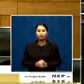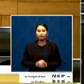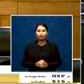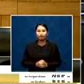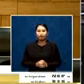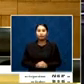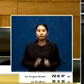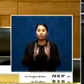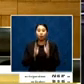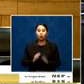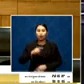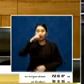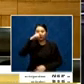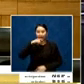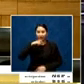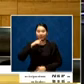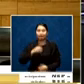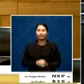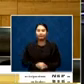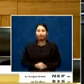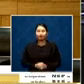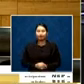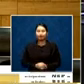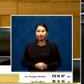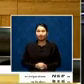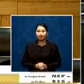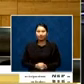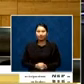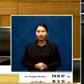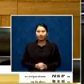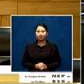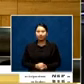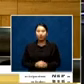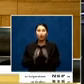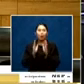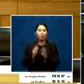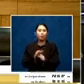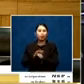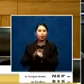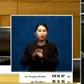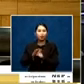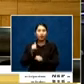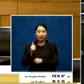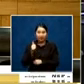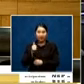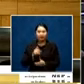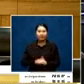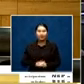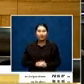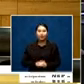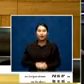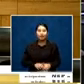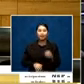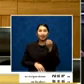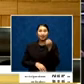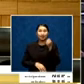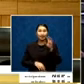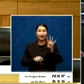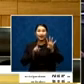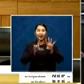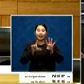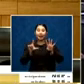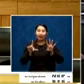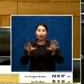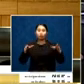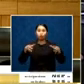ผู้แทนราษฎรเนี่ยนะฮะพยายามจะสกัดให้ได้แต่2ชั่วโมงที่ผ่านมาผมเห็นคุยกันแต่เรื่องนี ้ใช ่แล้วกลายเป็นว่าน ี่คือการอภิปราย112 เออนะครับผ